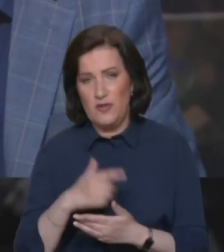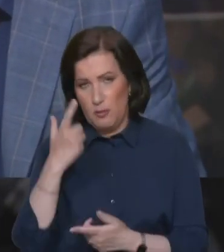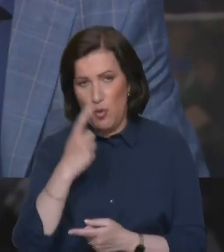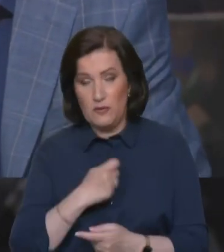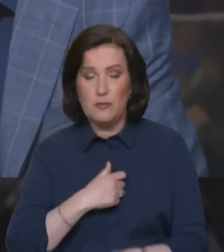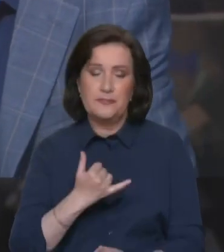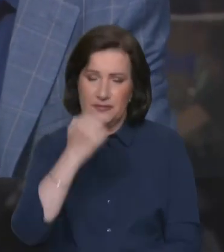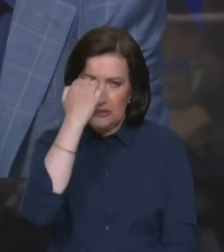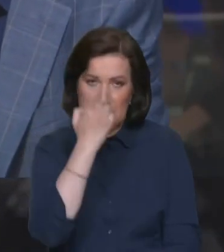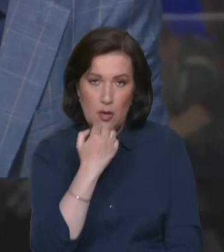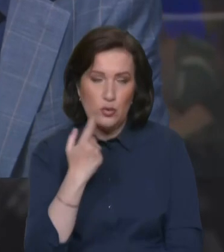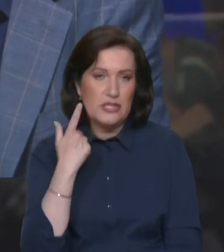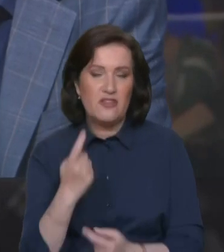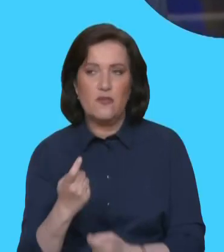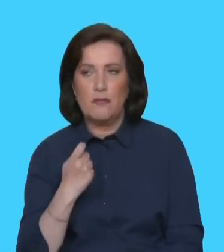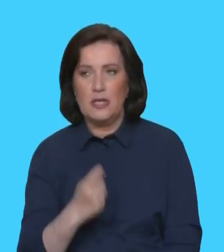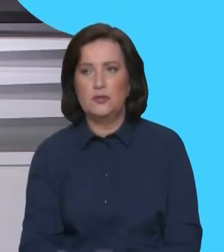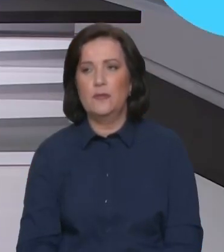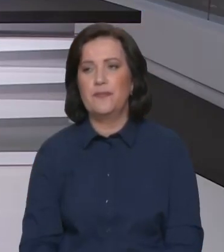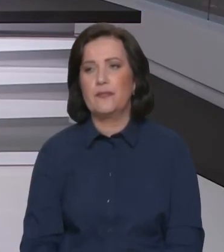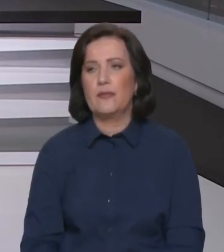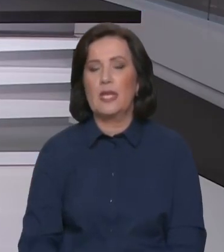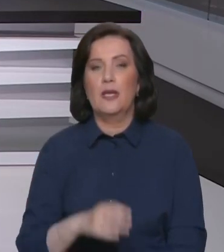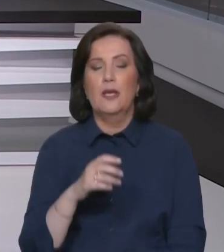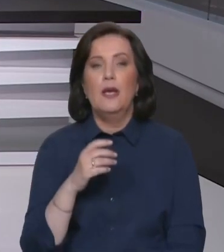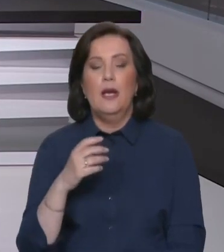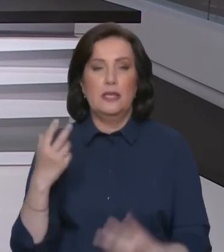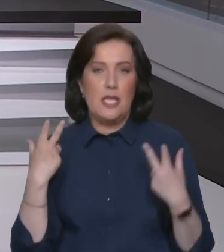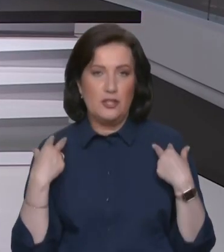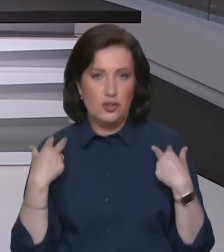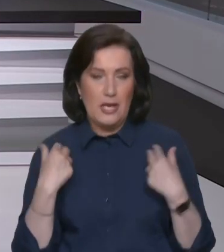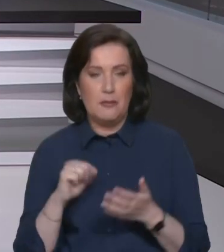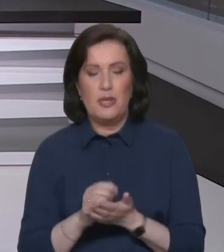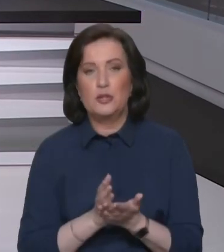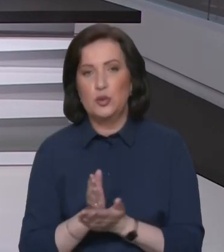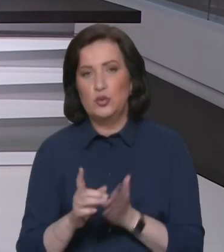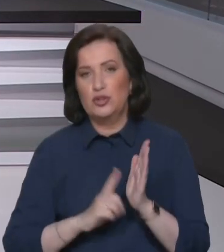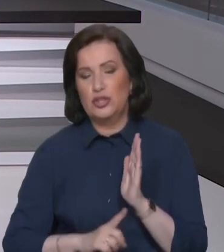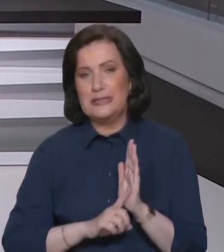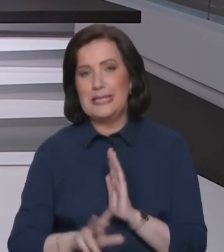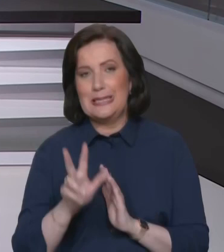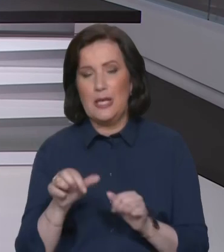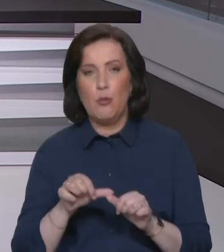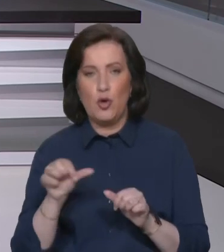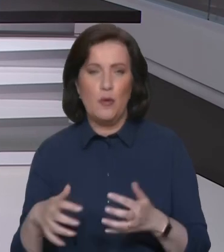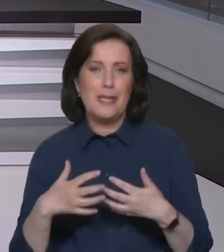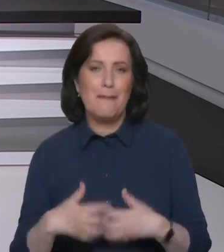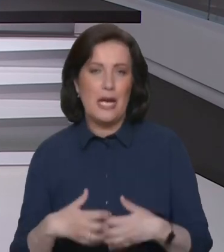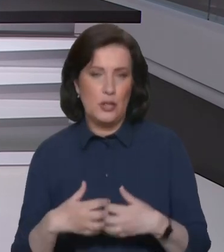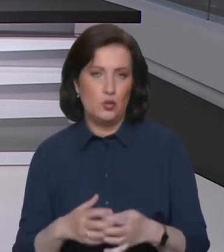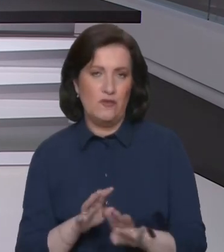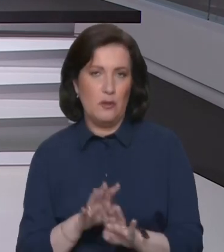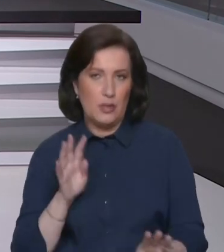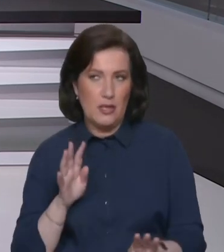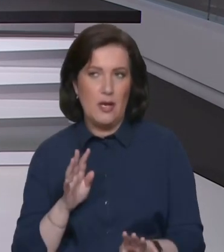Наразі дякую за інформацію. Олег Зелінський, начальник прес-служби 63-ї окремої механізованої